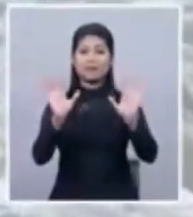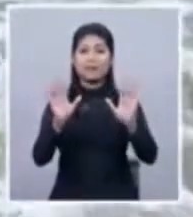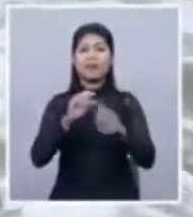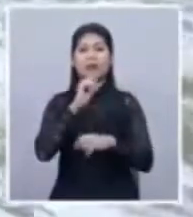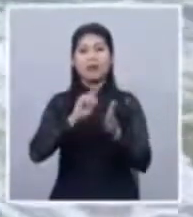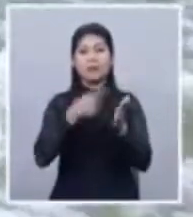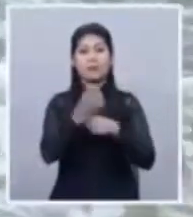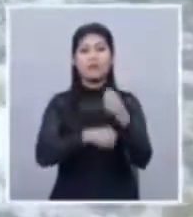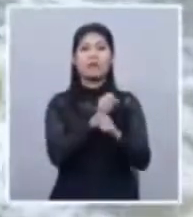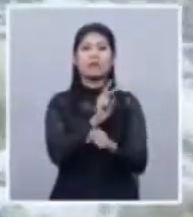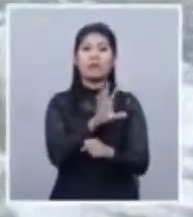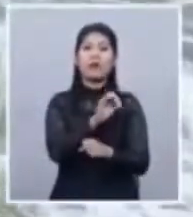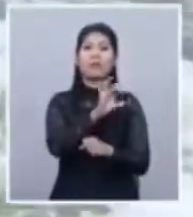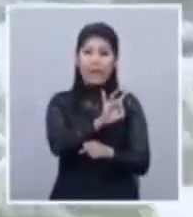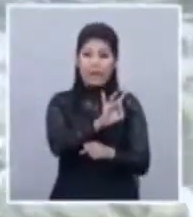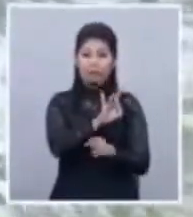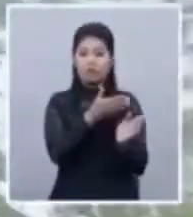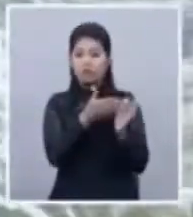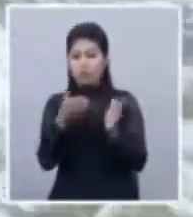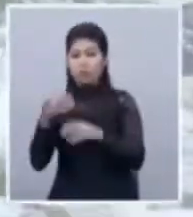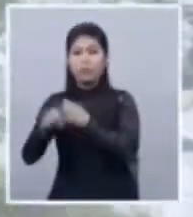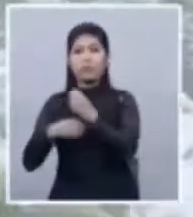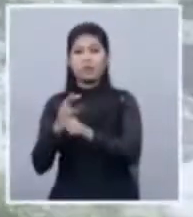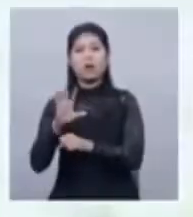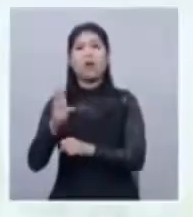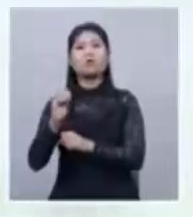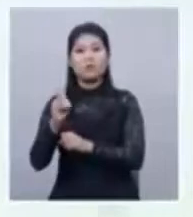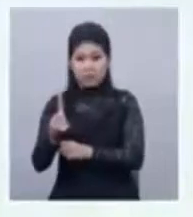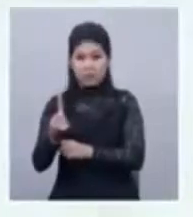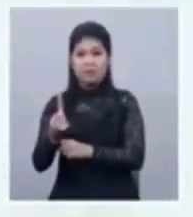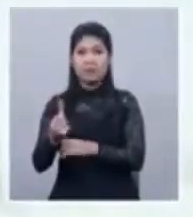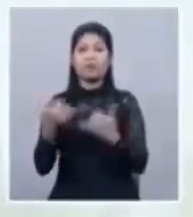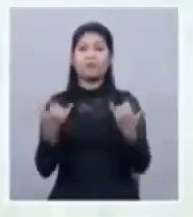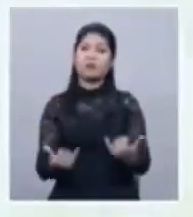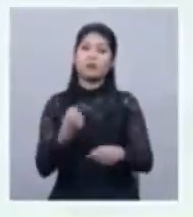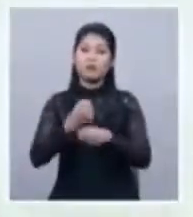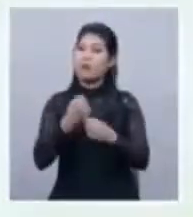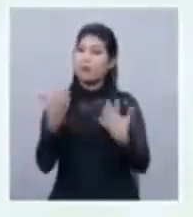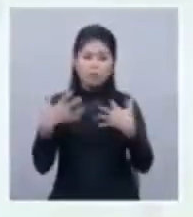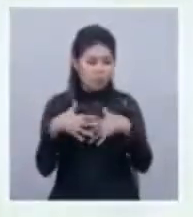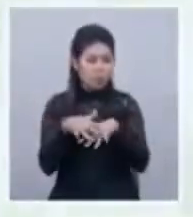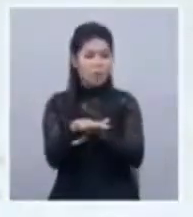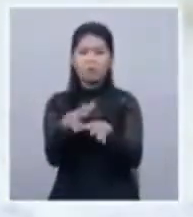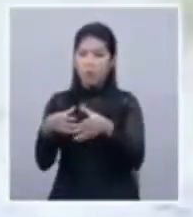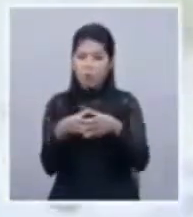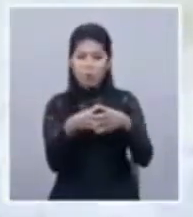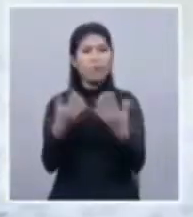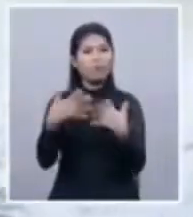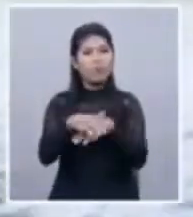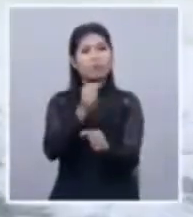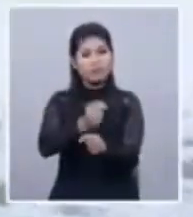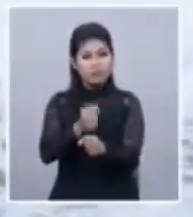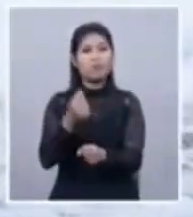ต่ปี58เนี่ยจนถึงปี61เนี่ยประการแรกเลยเราทำงานแบบบูรณาการกันนะครับเราสามาร